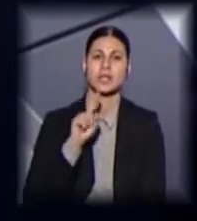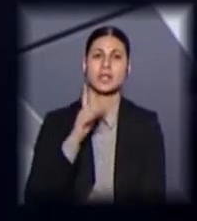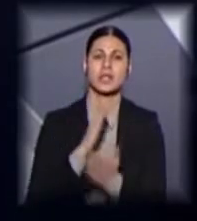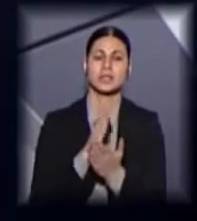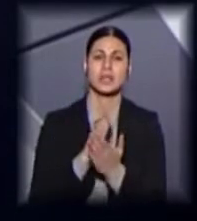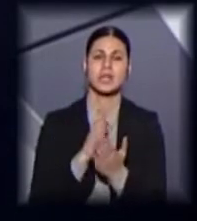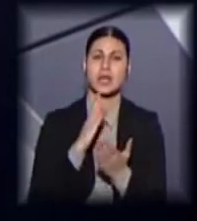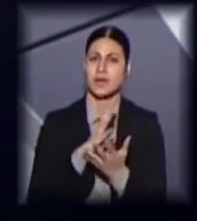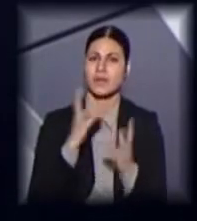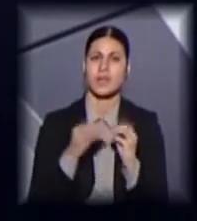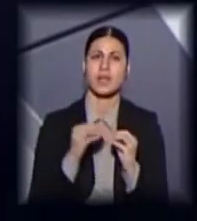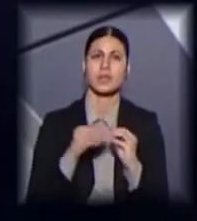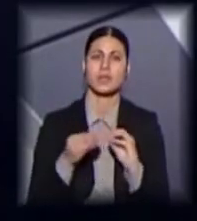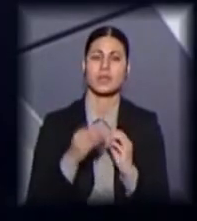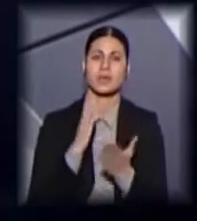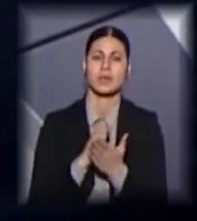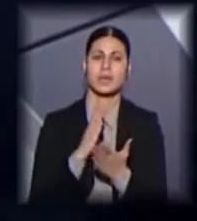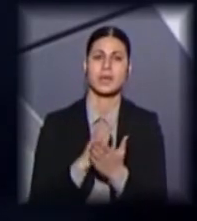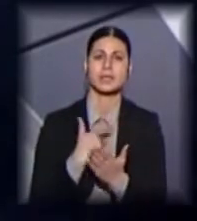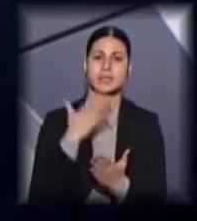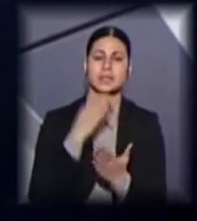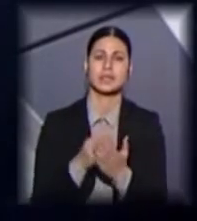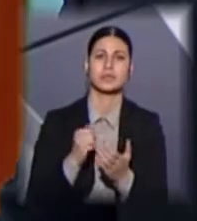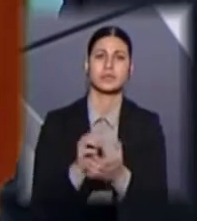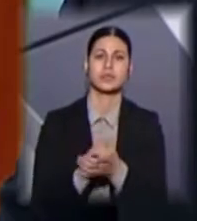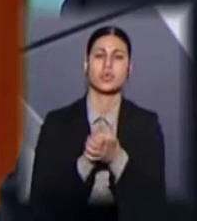წესები, აქვს მთელი რიგი პრობლემატიკა და ალბათ ჩემი კოლეგა უფრო